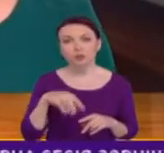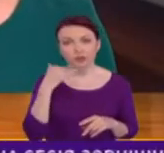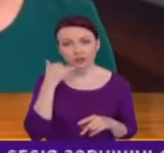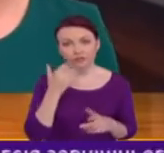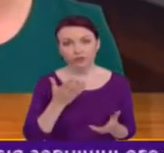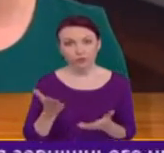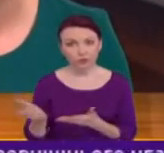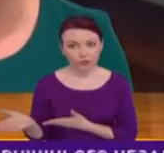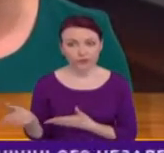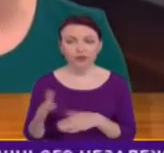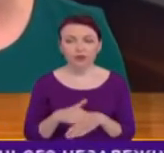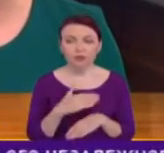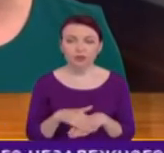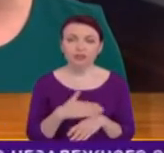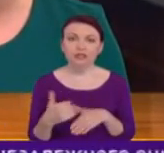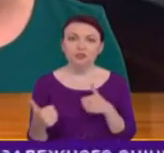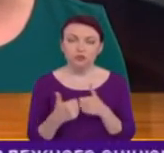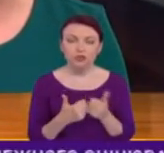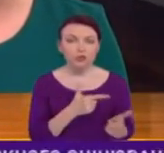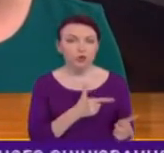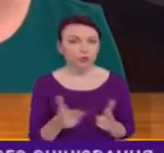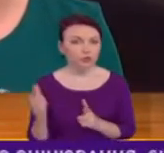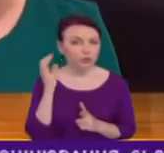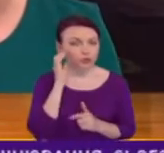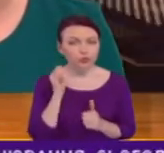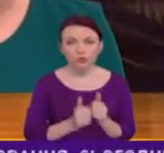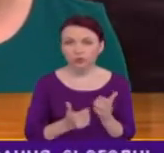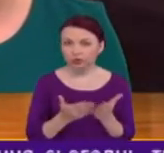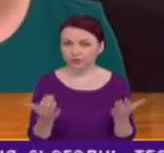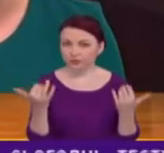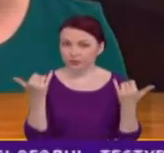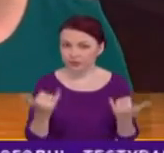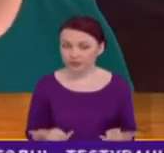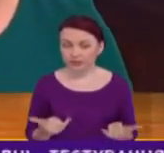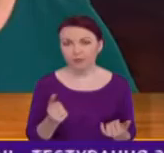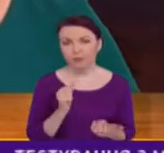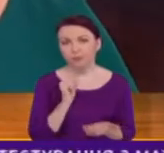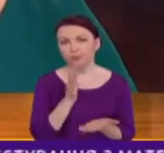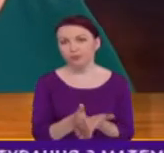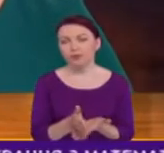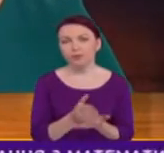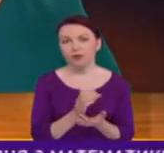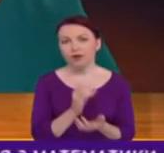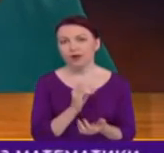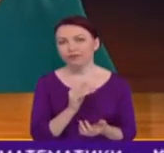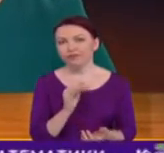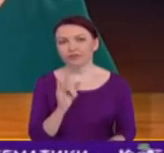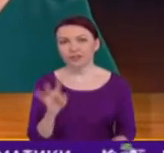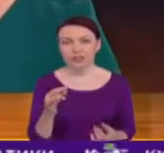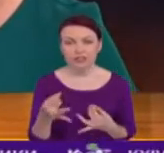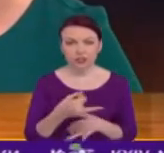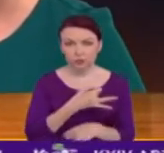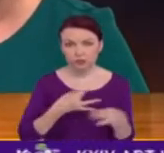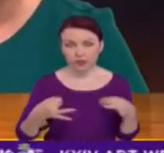223-09-71. Будь ласка, долучайтеся. Ми готові почути кожного з вас прямо зараз в нашому прямоефірній дискусії. Отже,